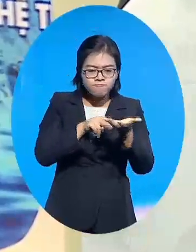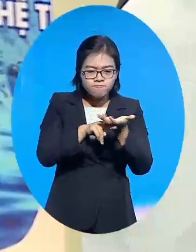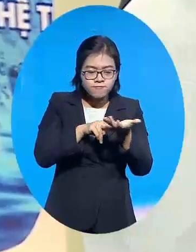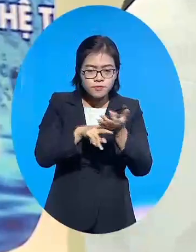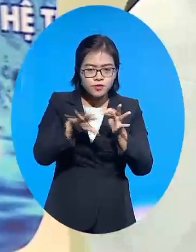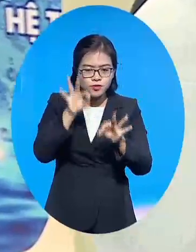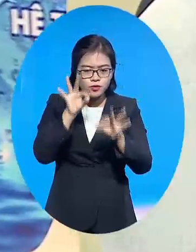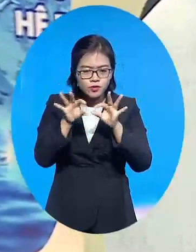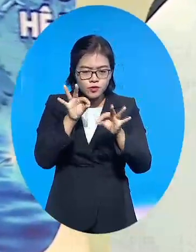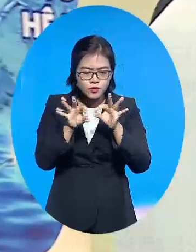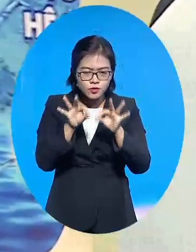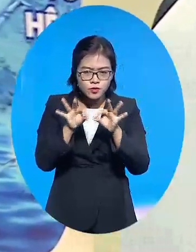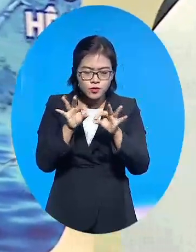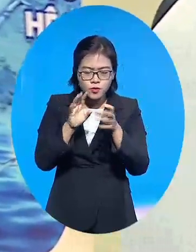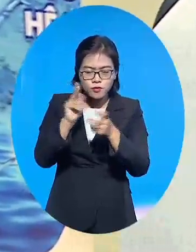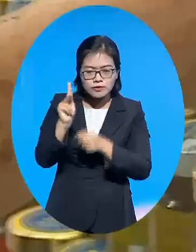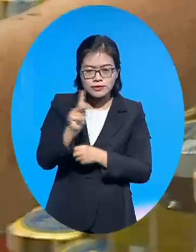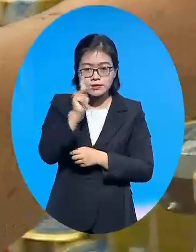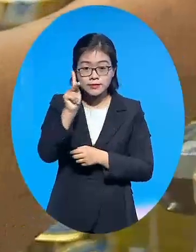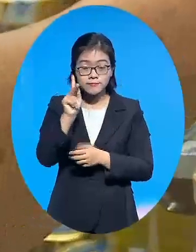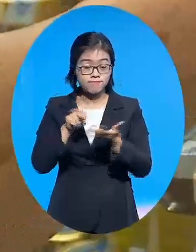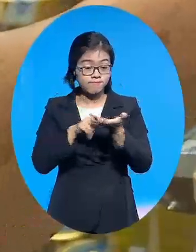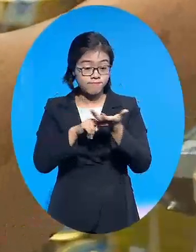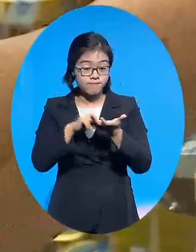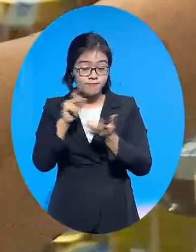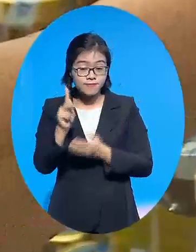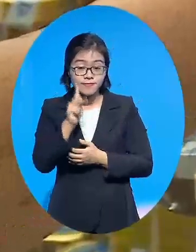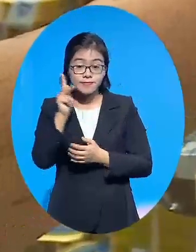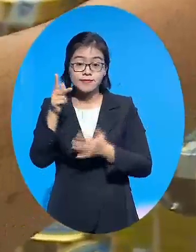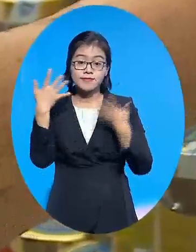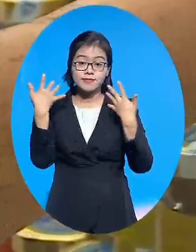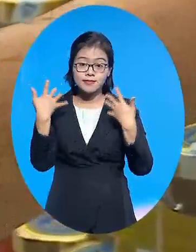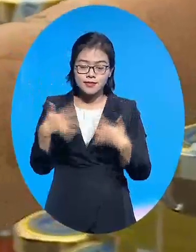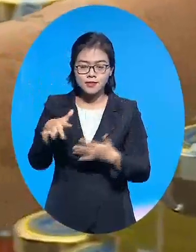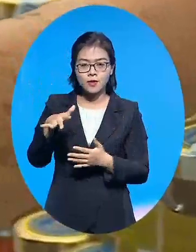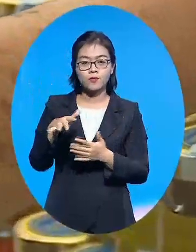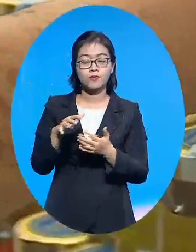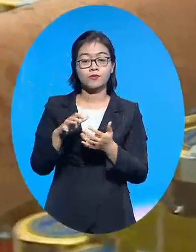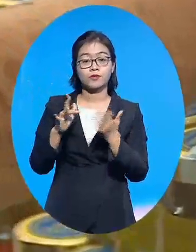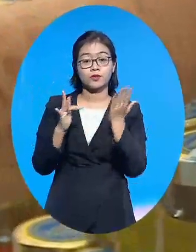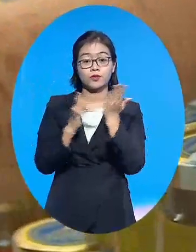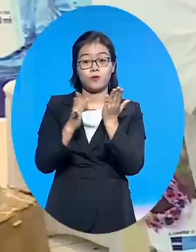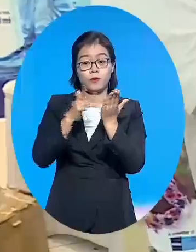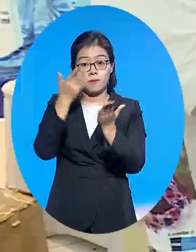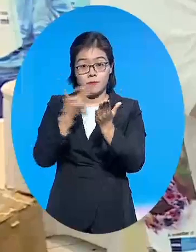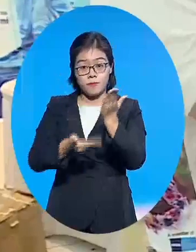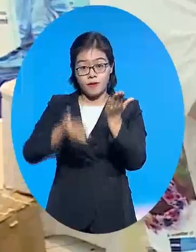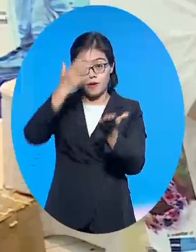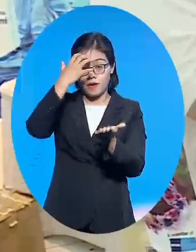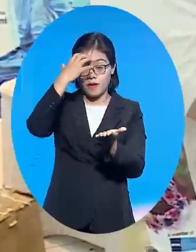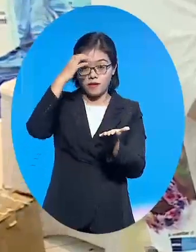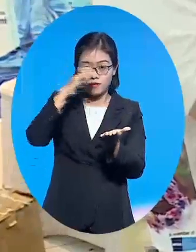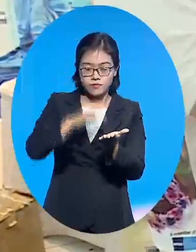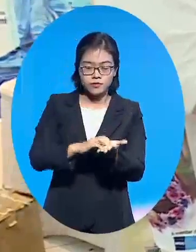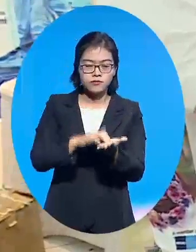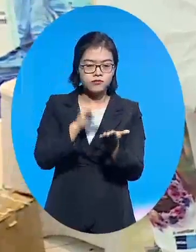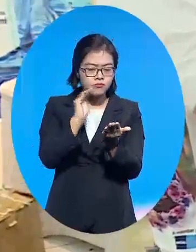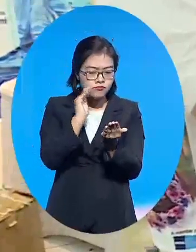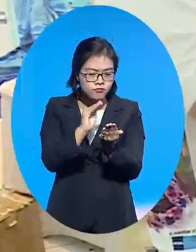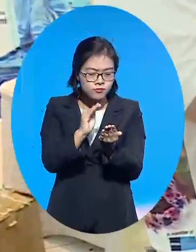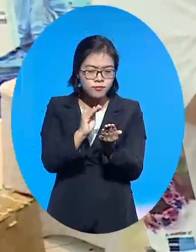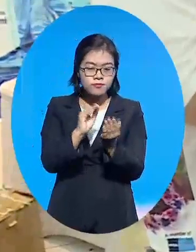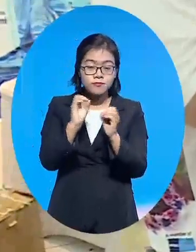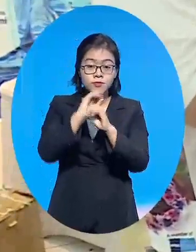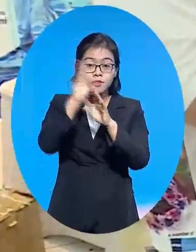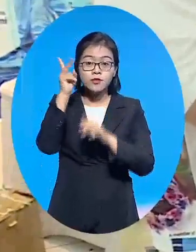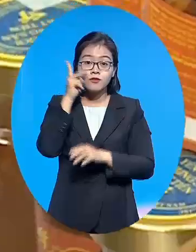to trải qua quá trình sơ chế cẩn thận được áp dụng công nghệ hiện đại Khi sản xuất giúp giữ trọn vẹn hương vị tươi ngon của Yến và những chất